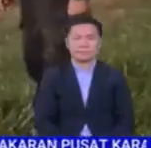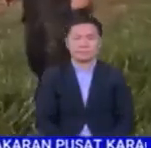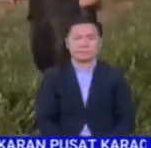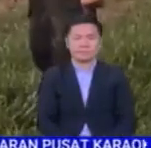hai